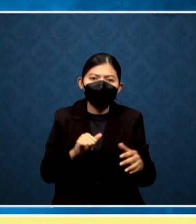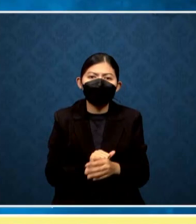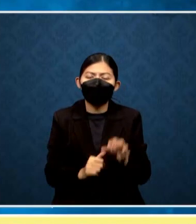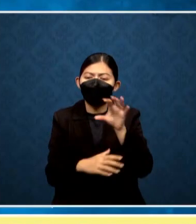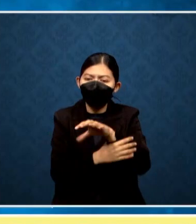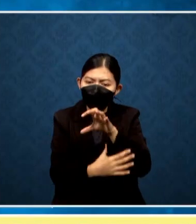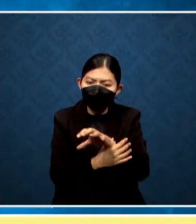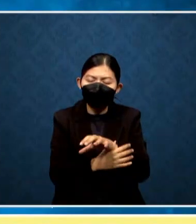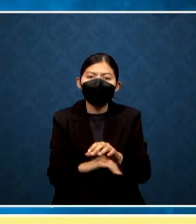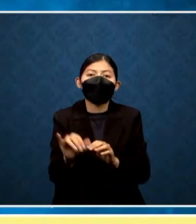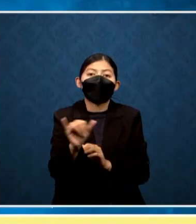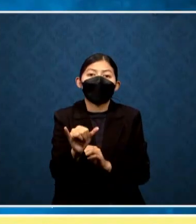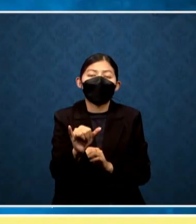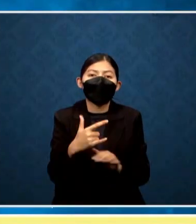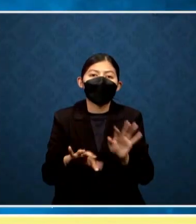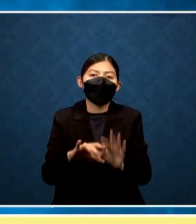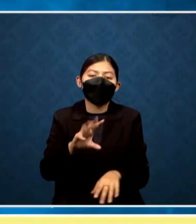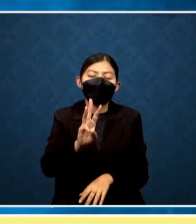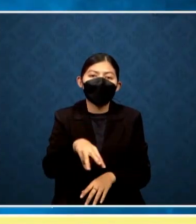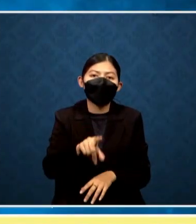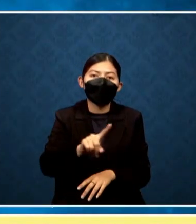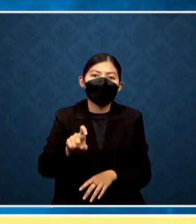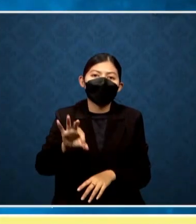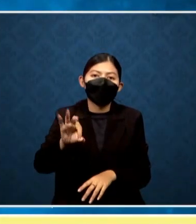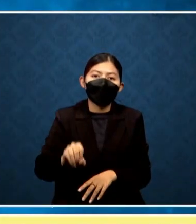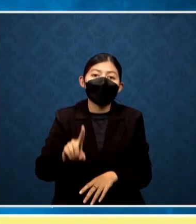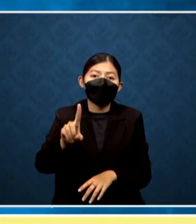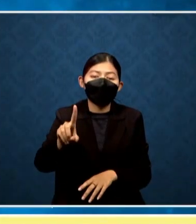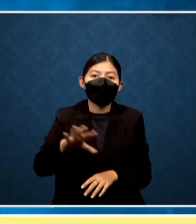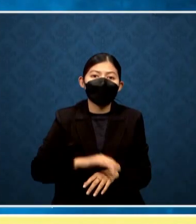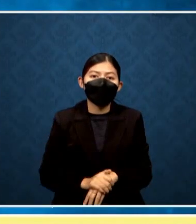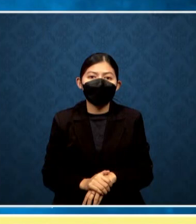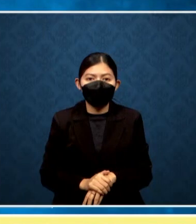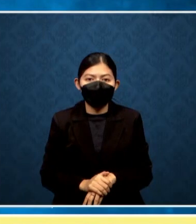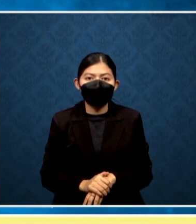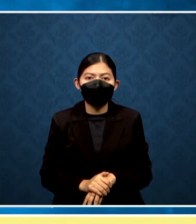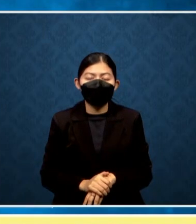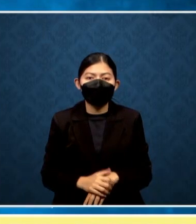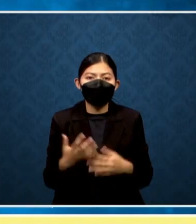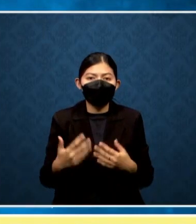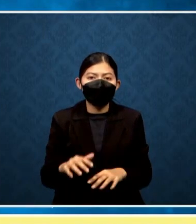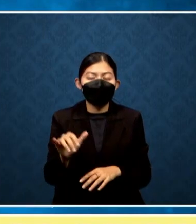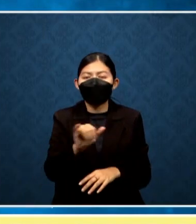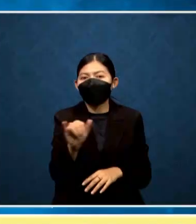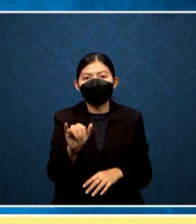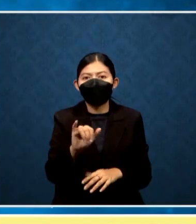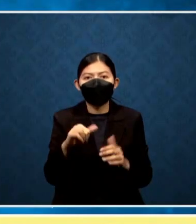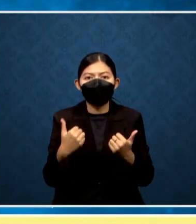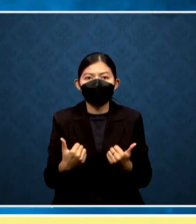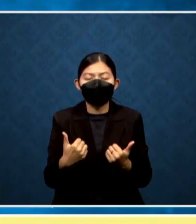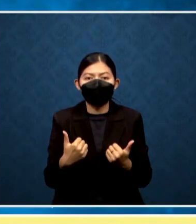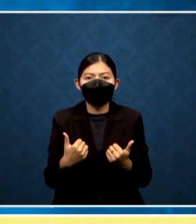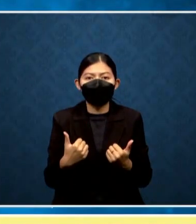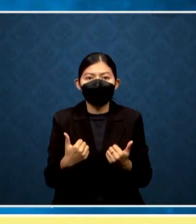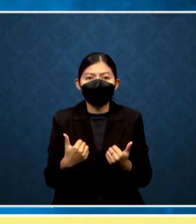บัญิเทศปัญาติเี่ยอีกจำนวน 6,191ห่ง ที่ยงไม่ได้ดำเรินการ มีการออก